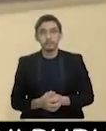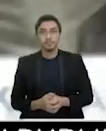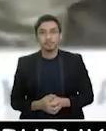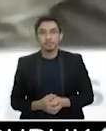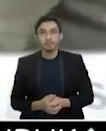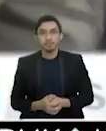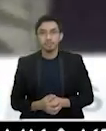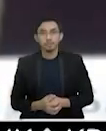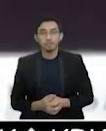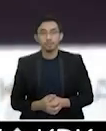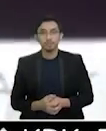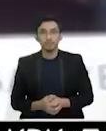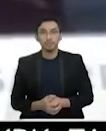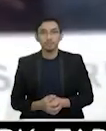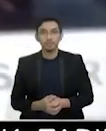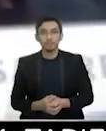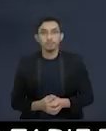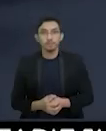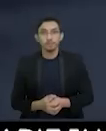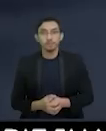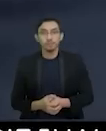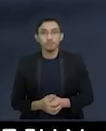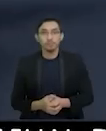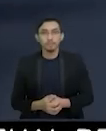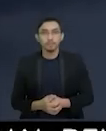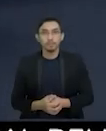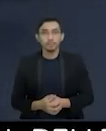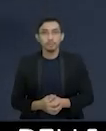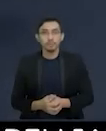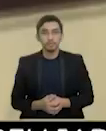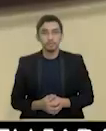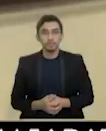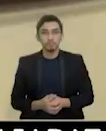Dari Semarang, Jawa Tengah, Kristadi, iNews, melaporkan.